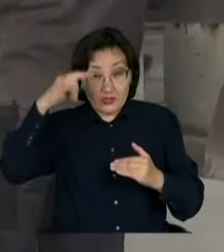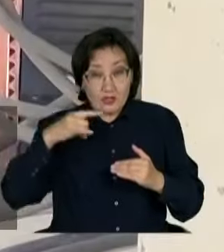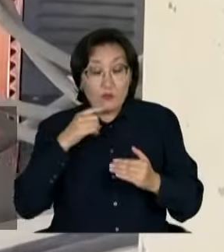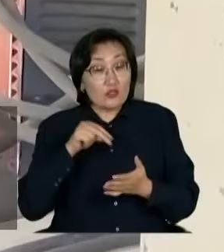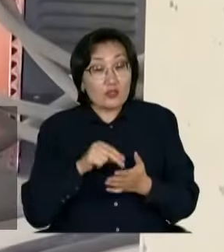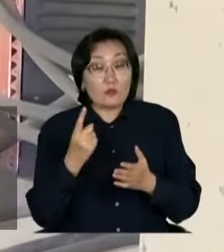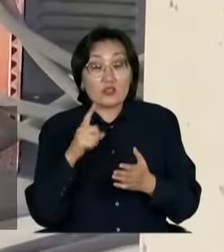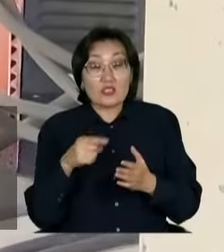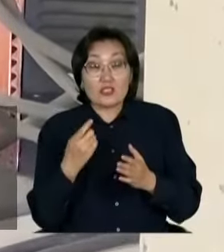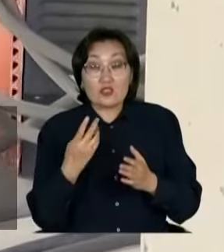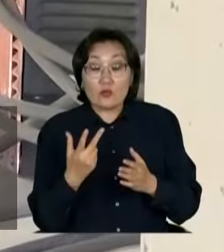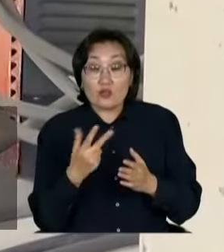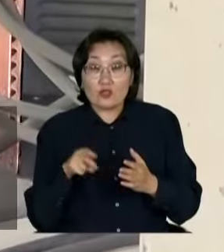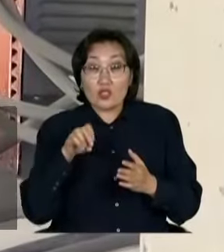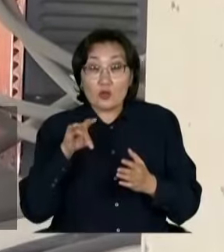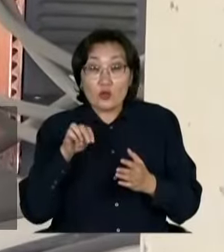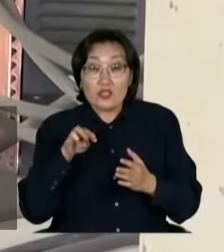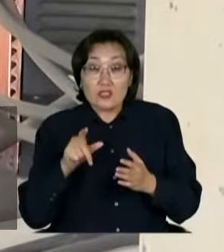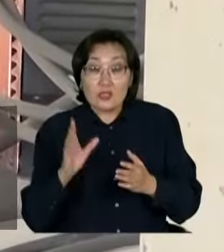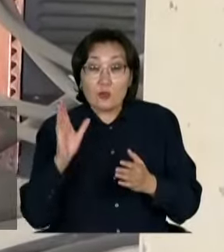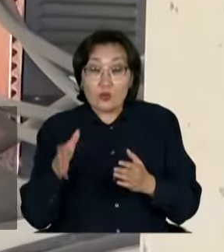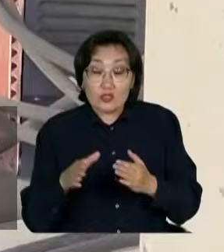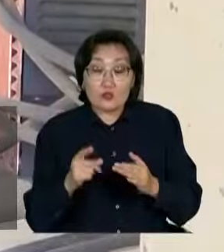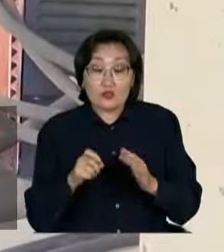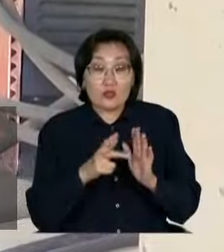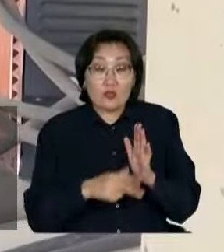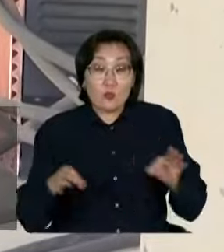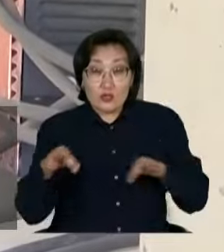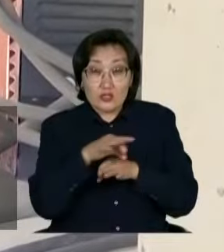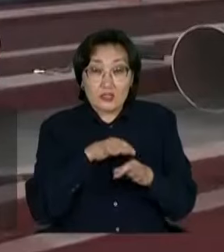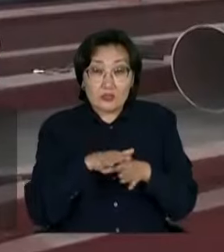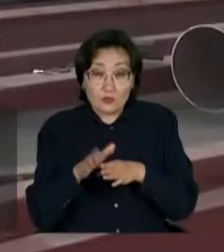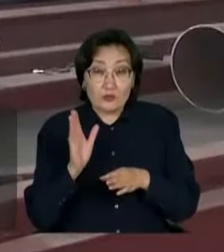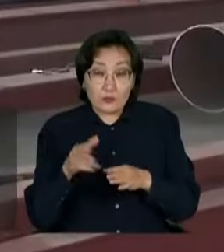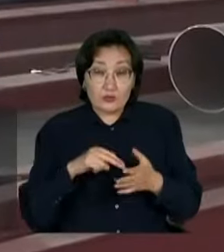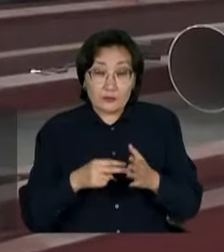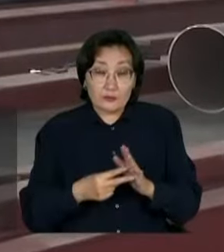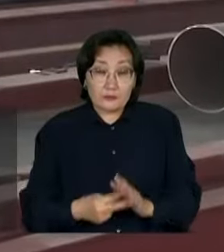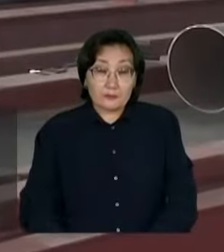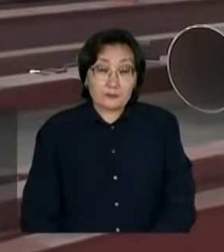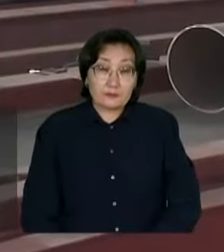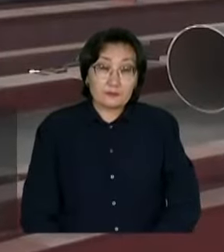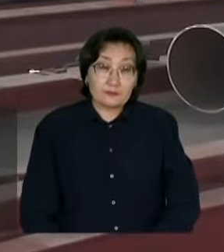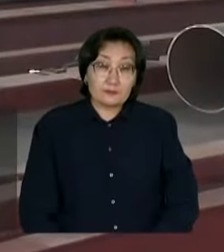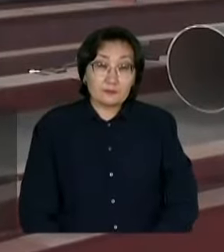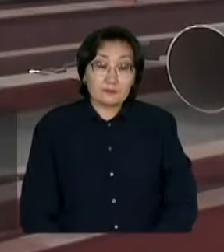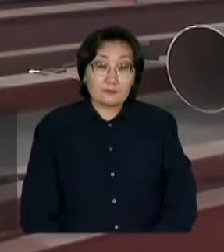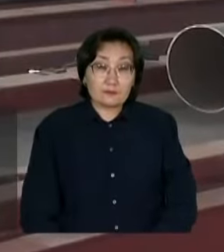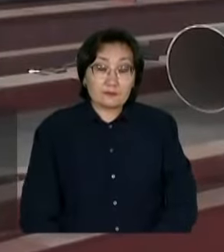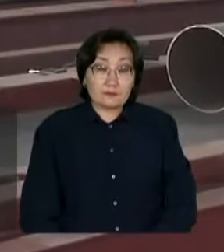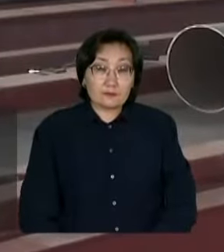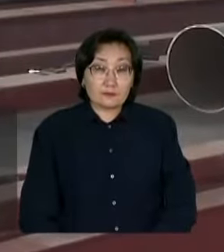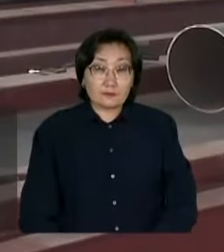құны 1,3 триллион теңгені құрайтын 180 жоба іске асырылмақ. Камшат Мухамеджан, Данияр Омар, Дастан